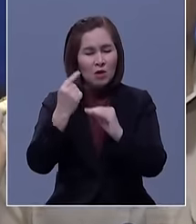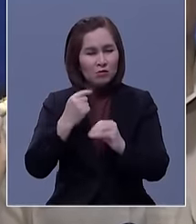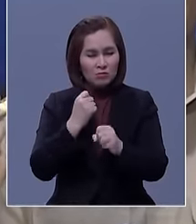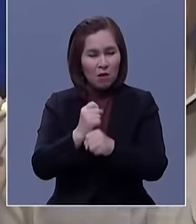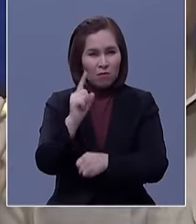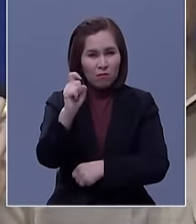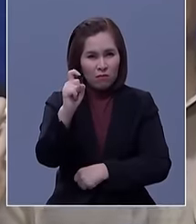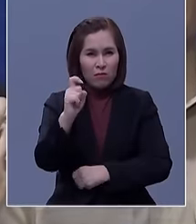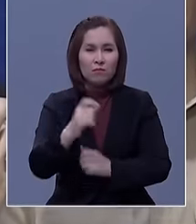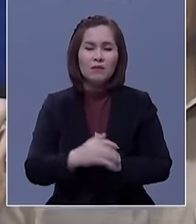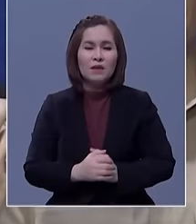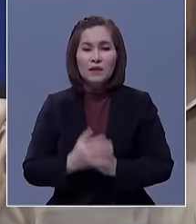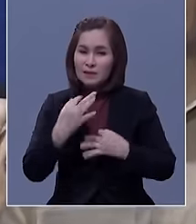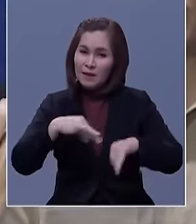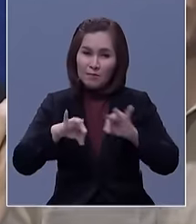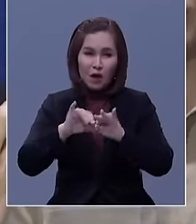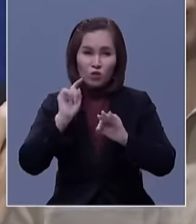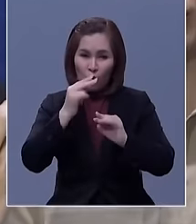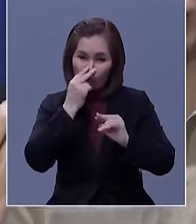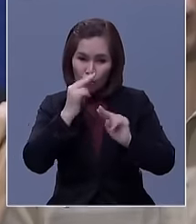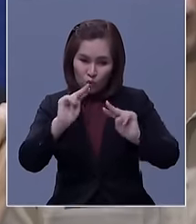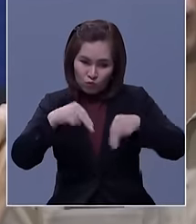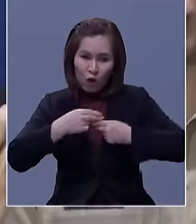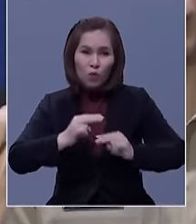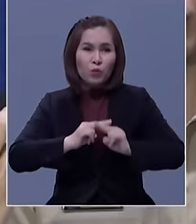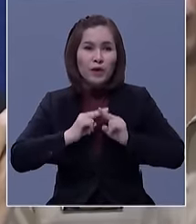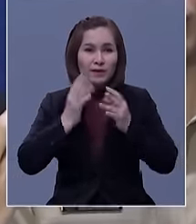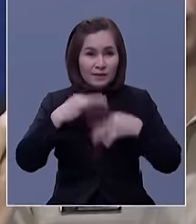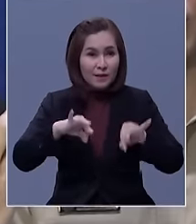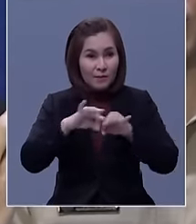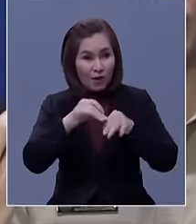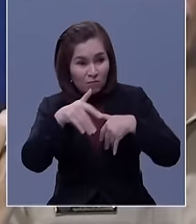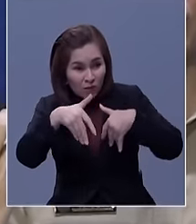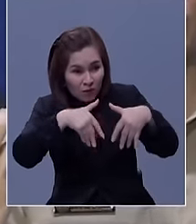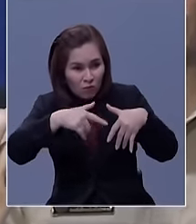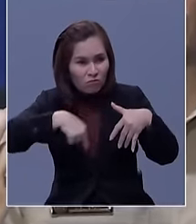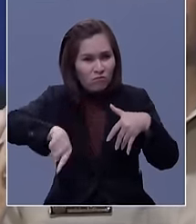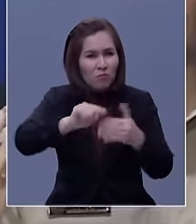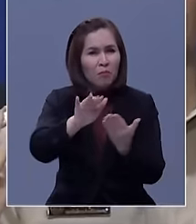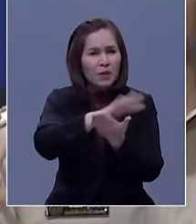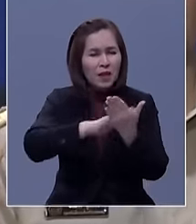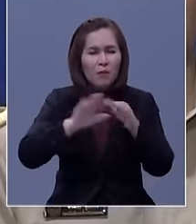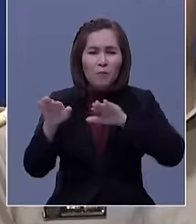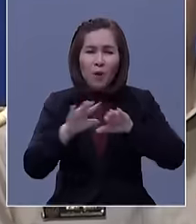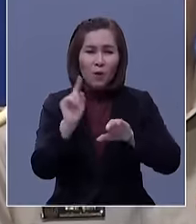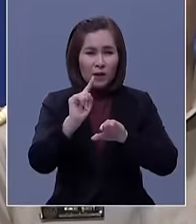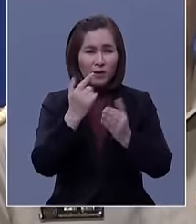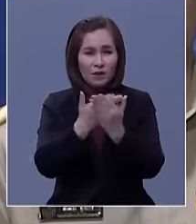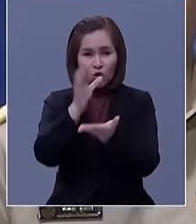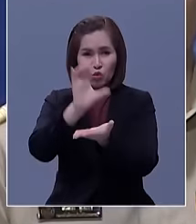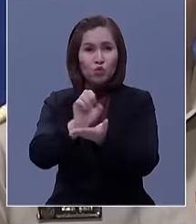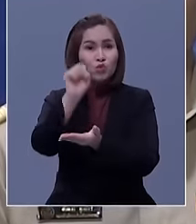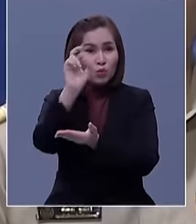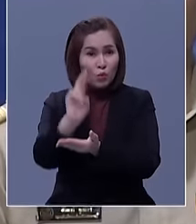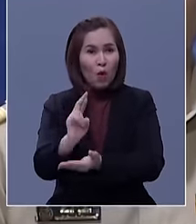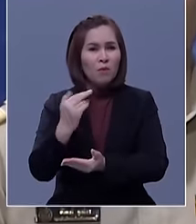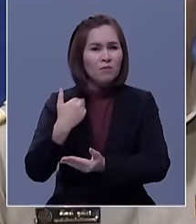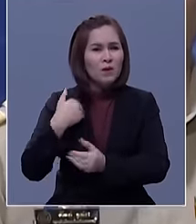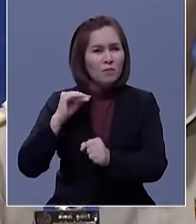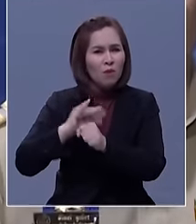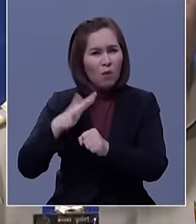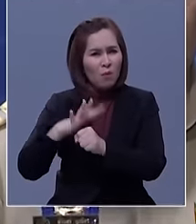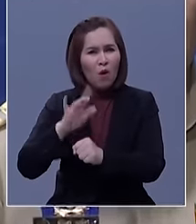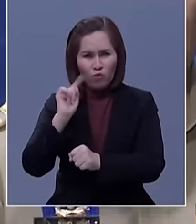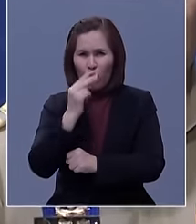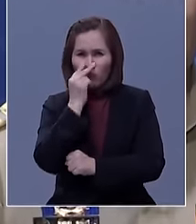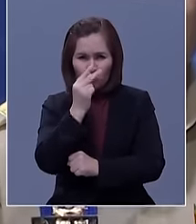ได้บอกว่าต้องสำรวจตัวเองก่อนแล้วก็ดูความพร้อมของประเทศด้วยว่าเรามีเงินทุนสำรองระหว่างประเทศเพียงพอหรือ